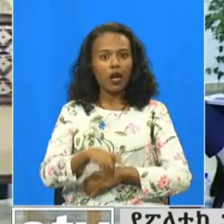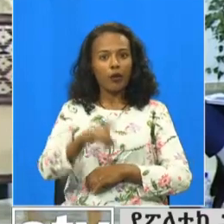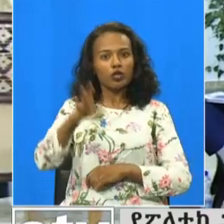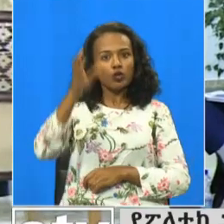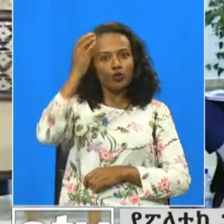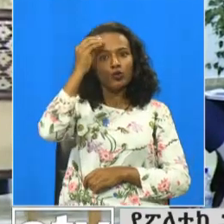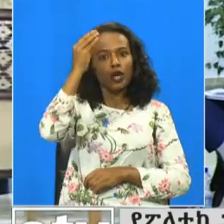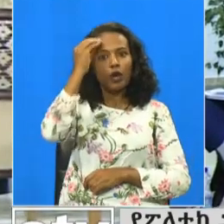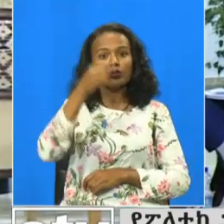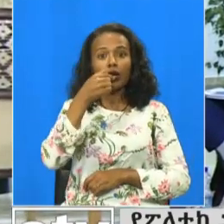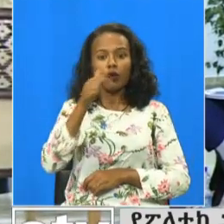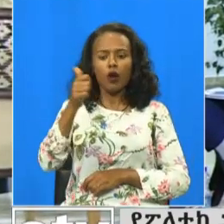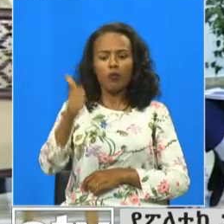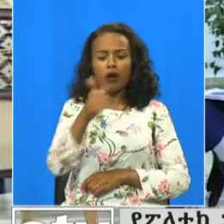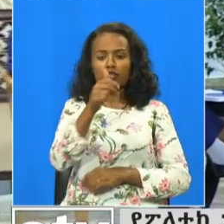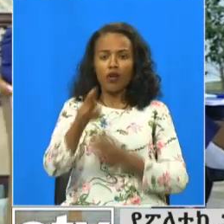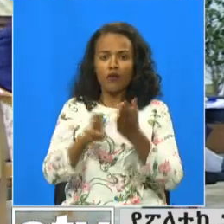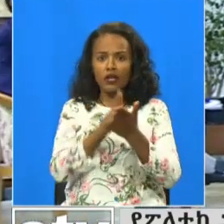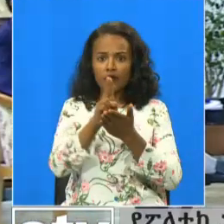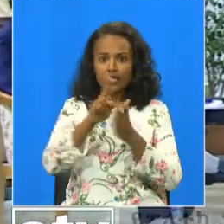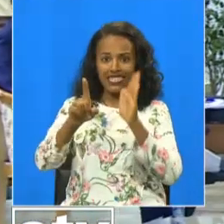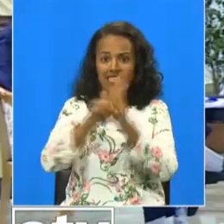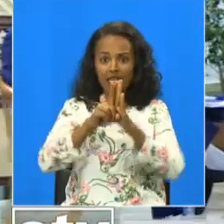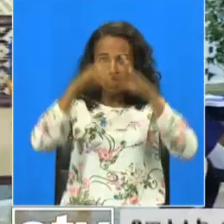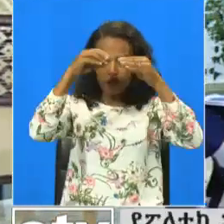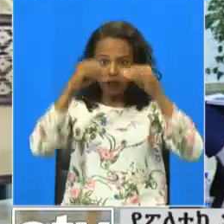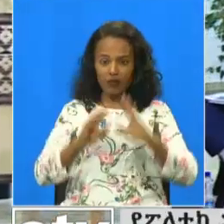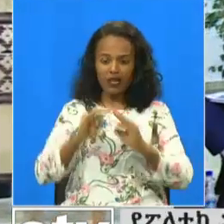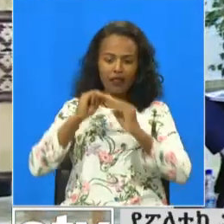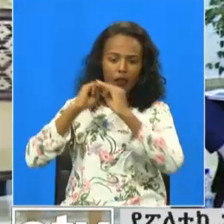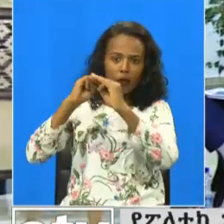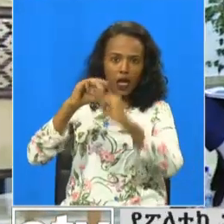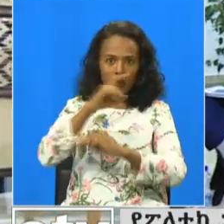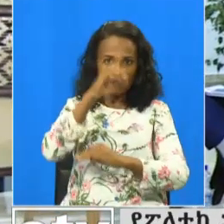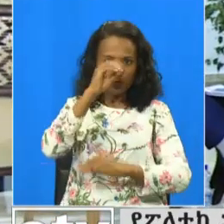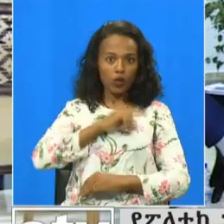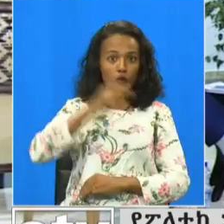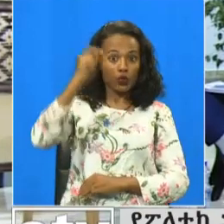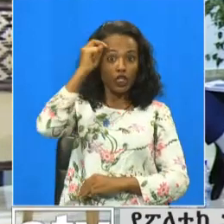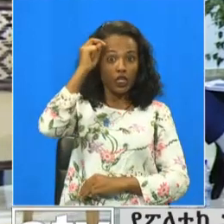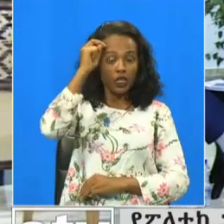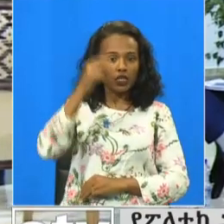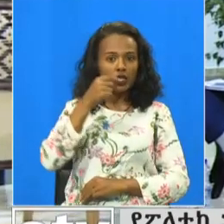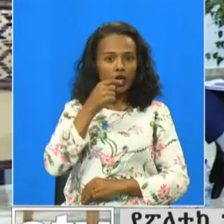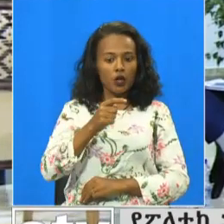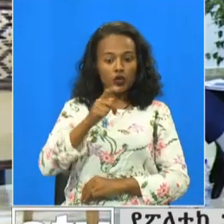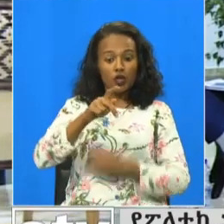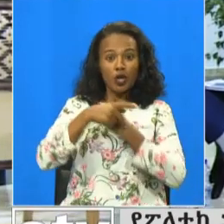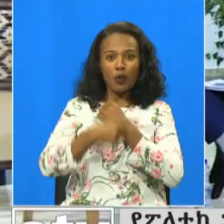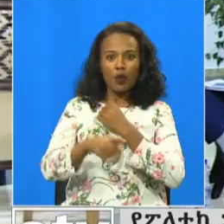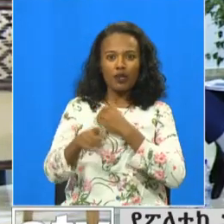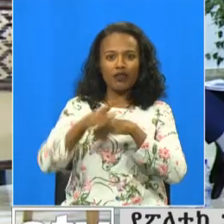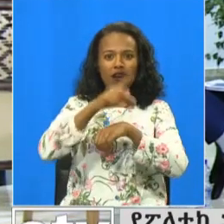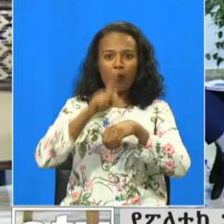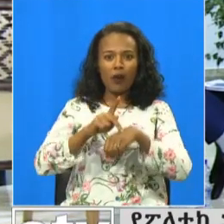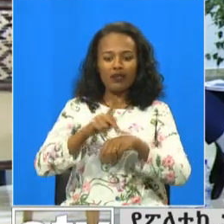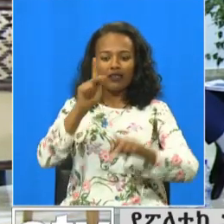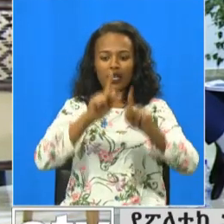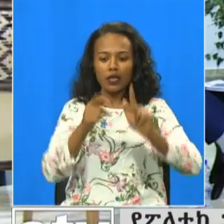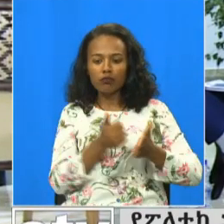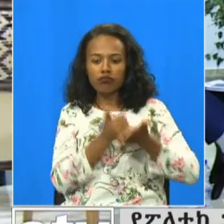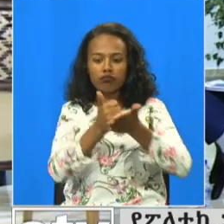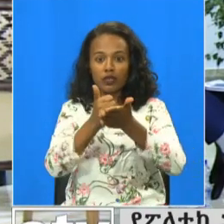ምሁራኑ ተናግረዋል። በአዲስ አበባ ዩኒቨርሲቲ የህግ መምህርና ጠበቃ የሆኑት አቶ ቸርነት ወርዶፋ እንዳሉት የፖለቲካ ፓርቲዎች ለህዝቡ ግንና